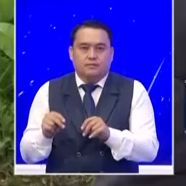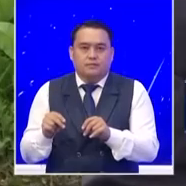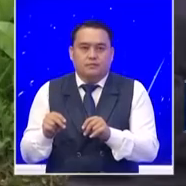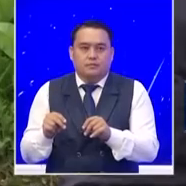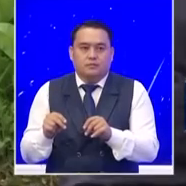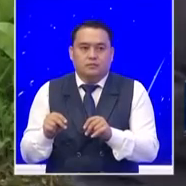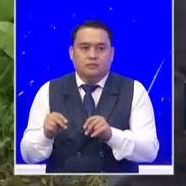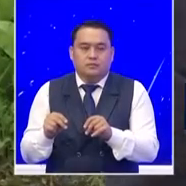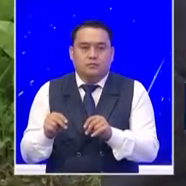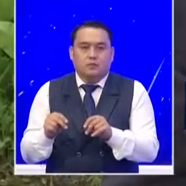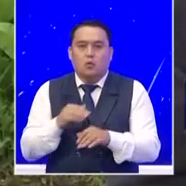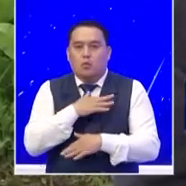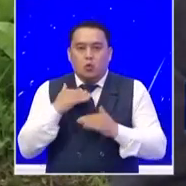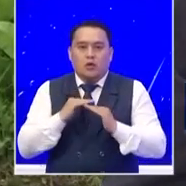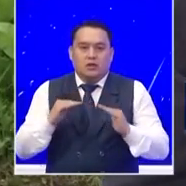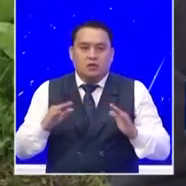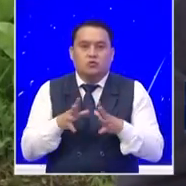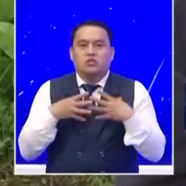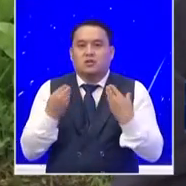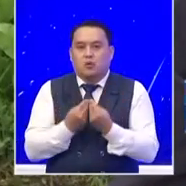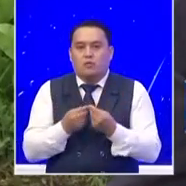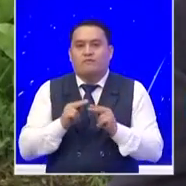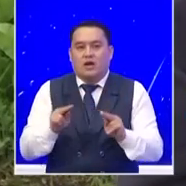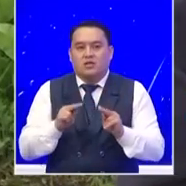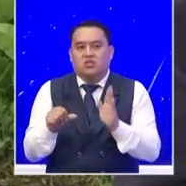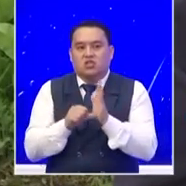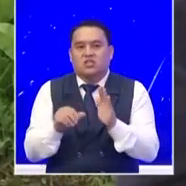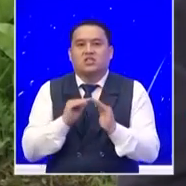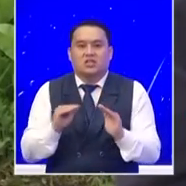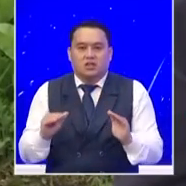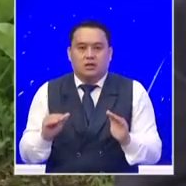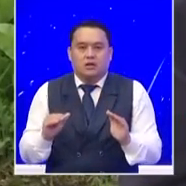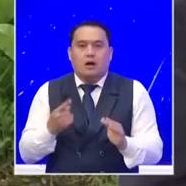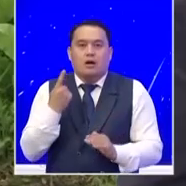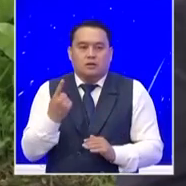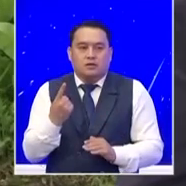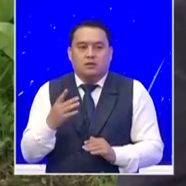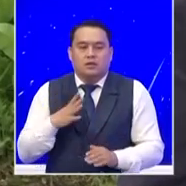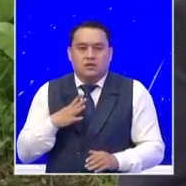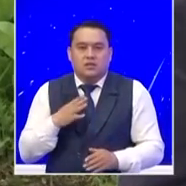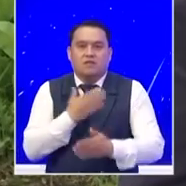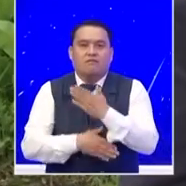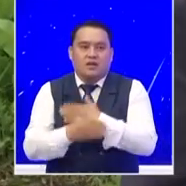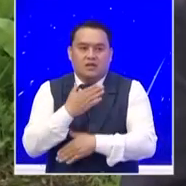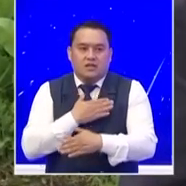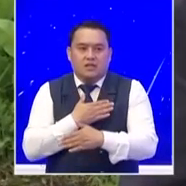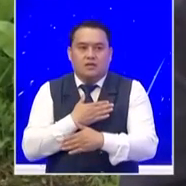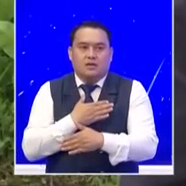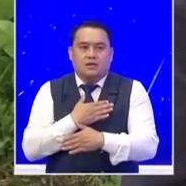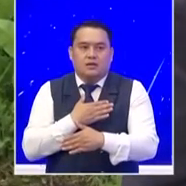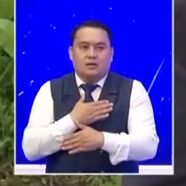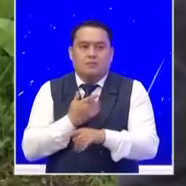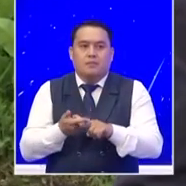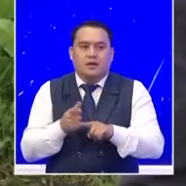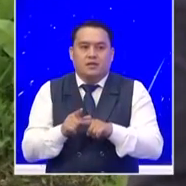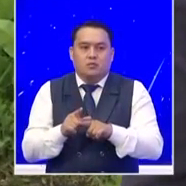одному многодетному семью, где воспитывается шестеро детей, один из них инвалид.